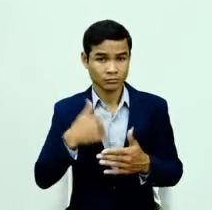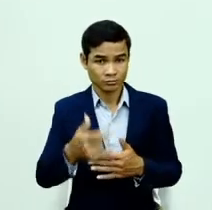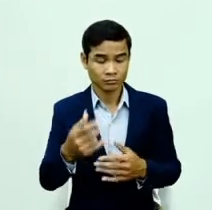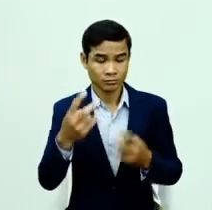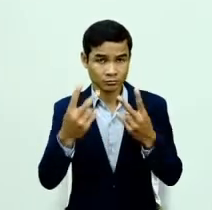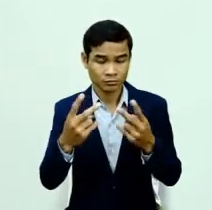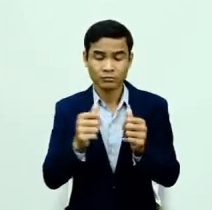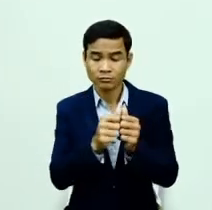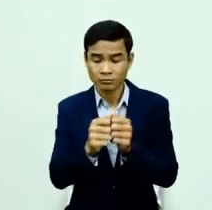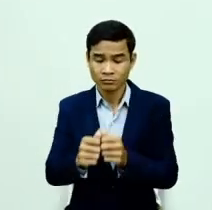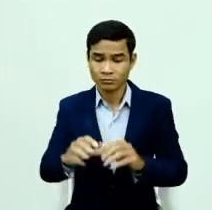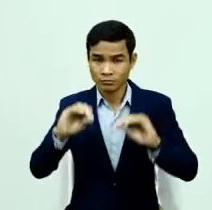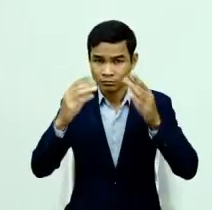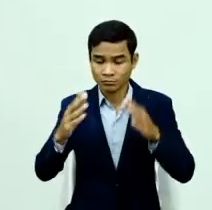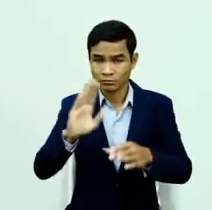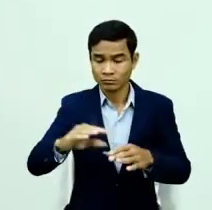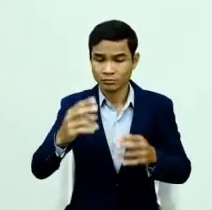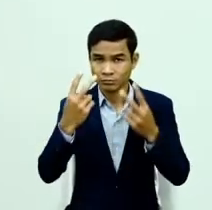nè